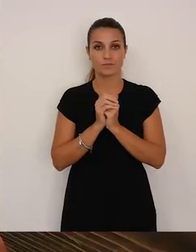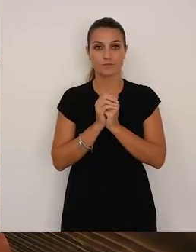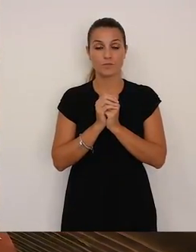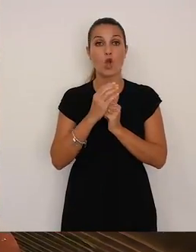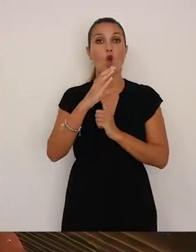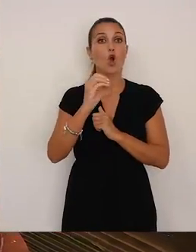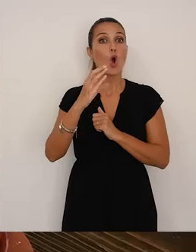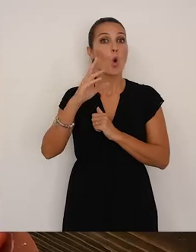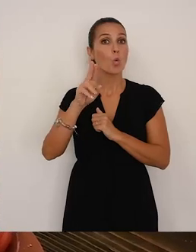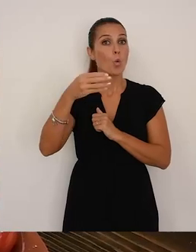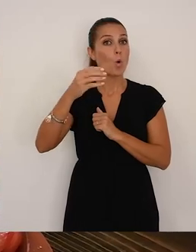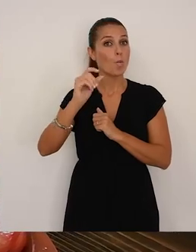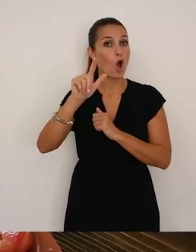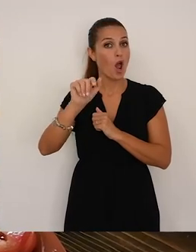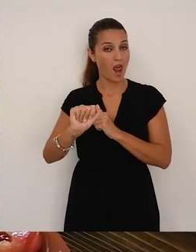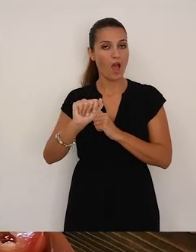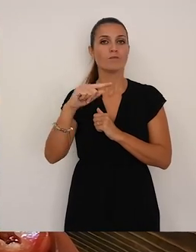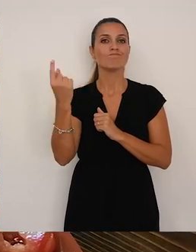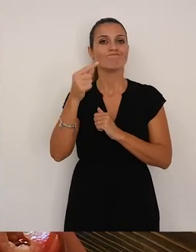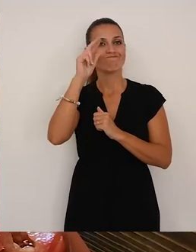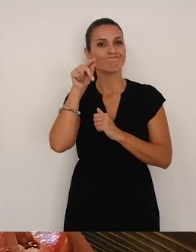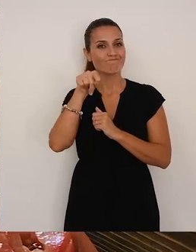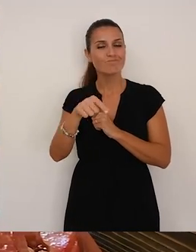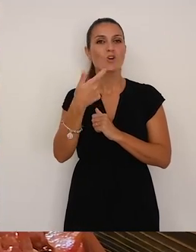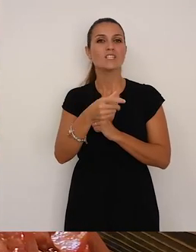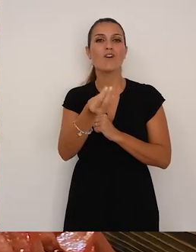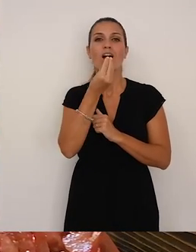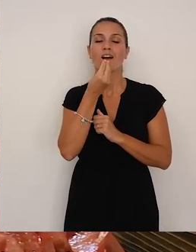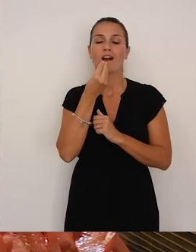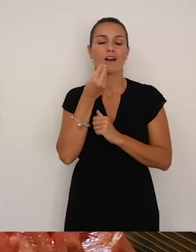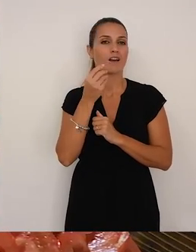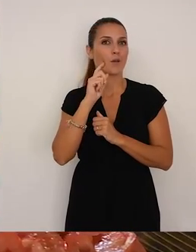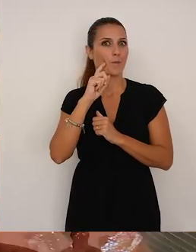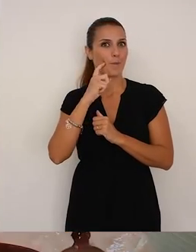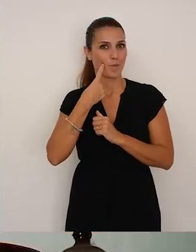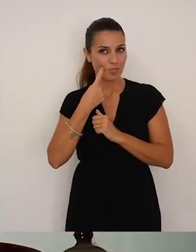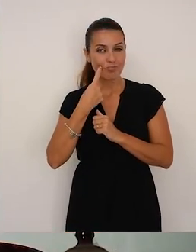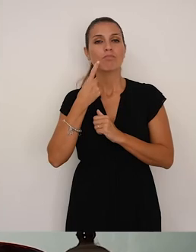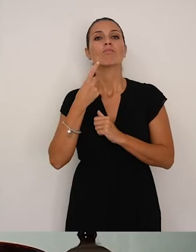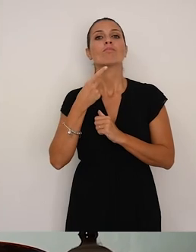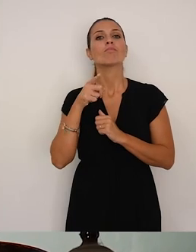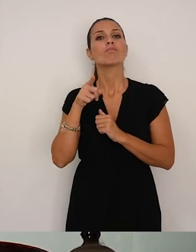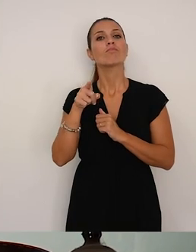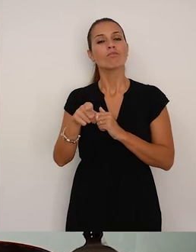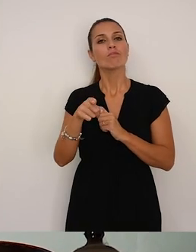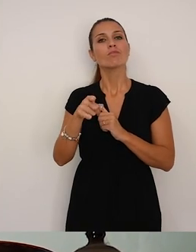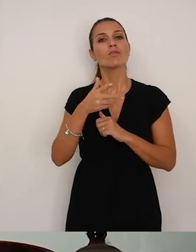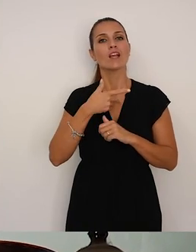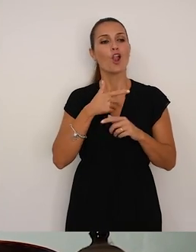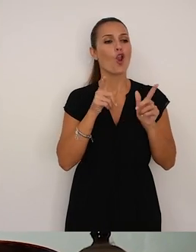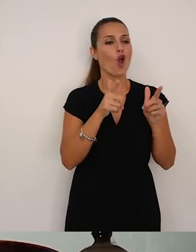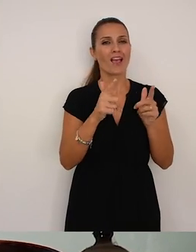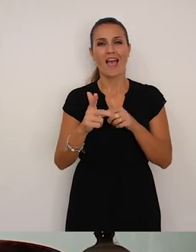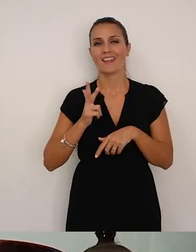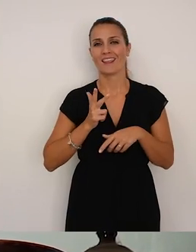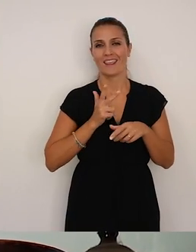Cocumola è conosciuta ai molti anche per l'ottima cucina tradizionale, proposta in una squisita cornice familiare nei vari locali presenti nel